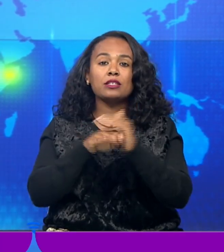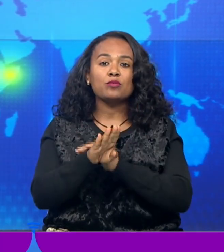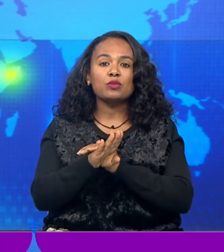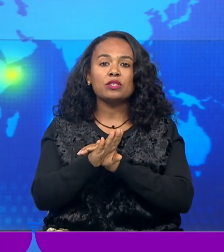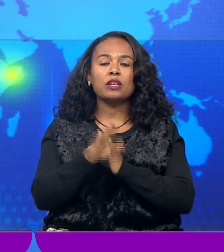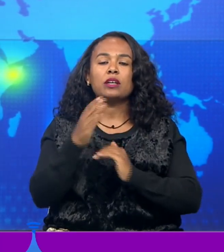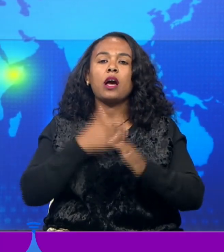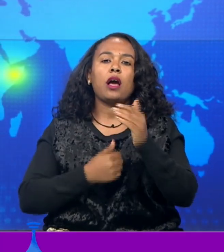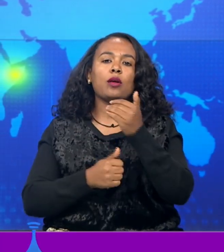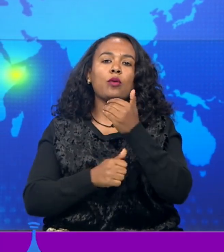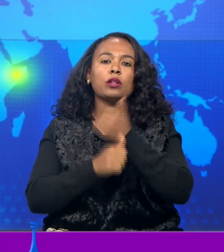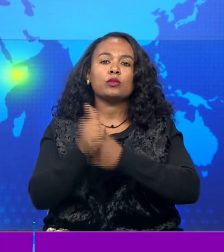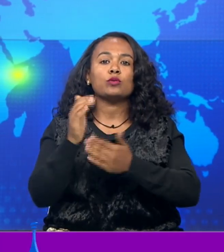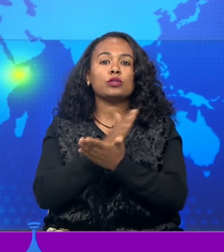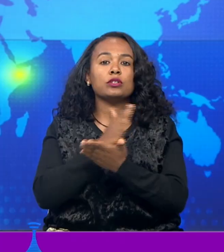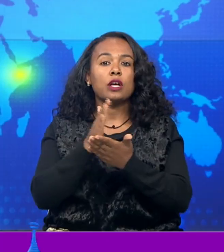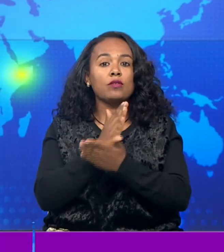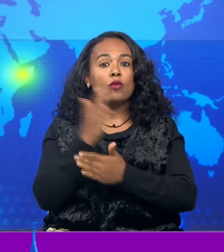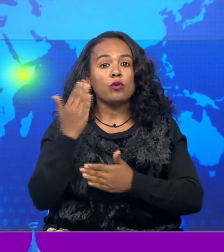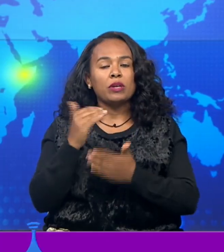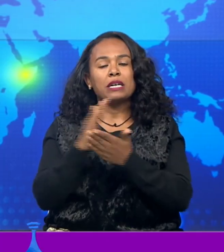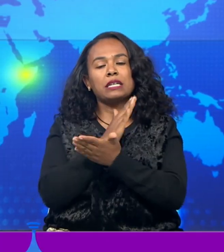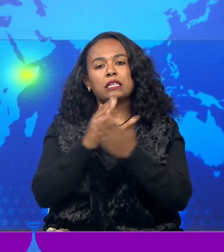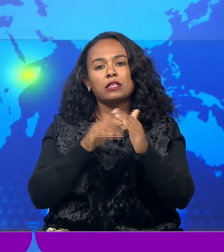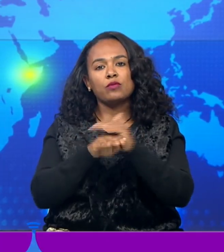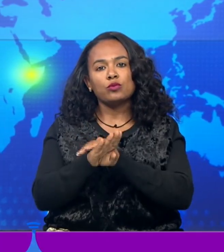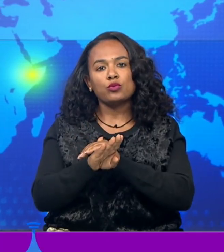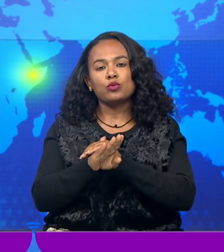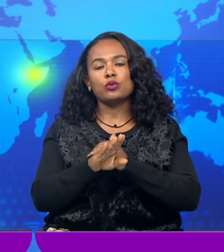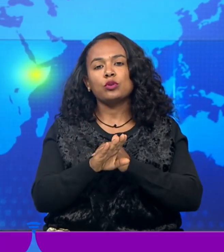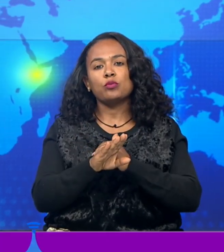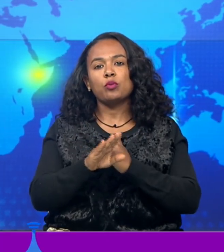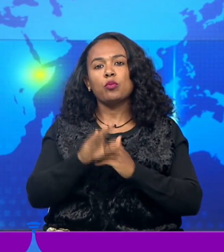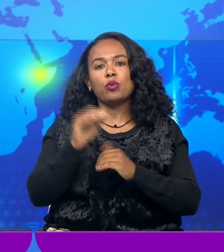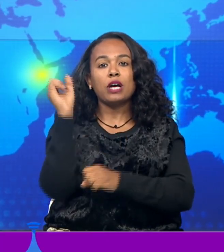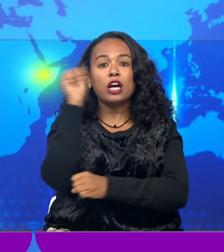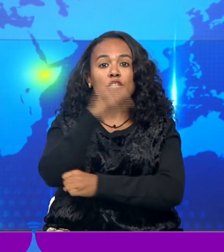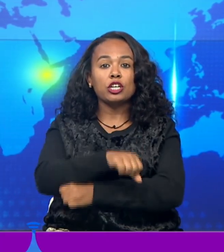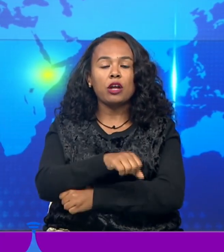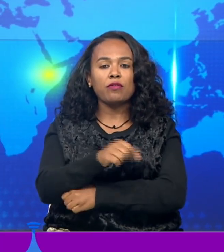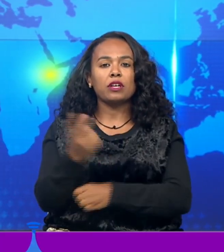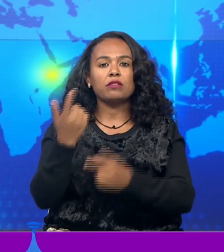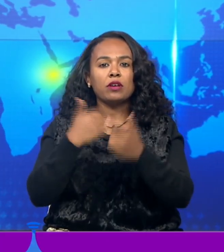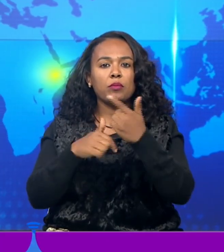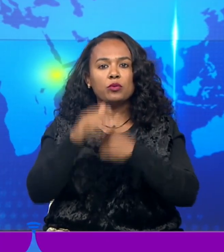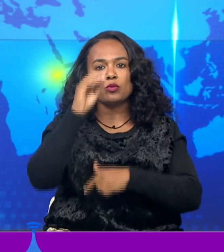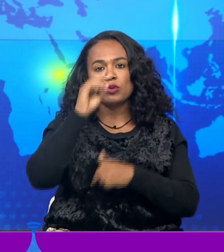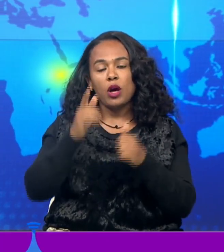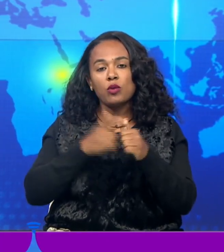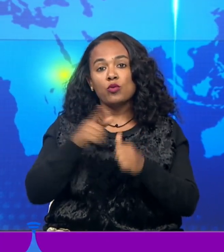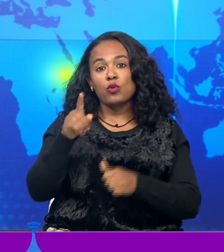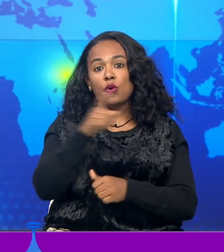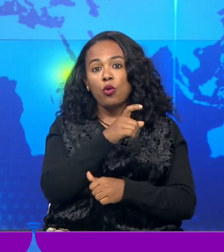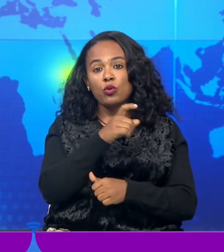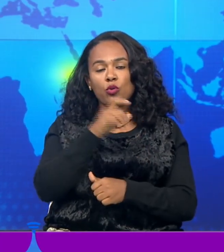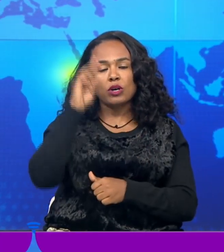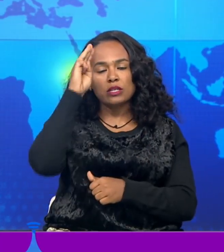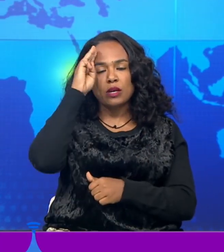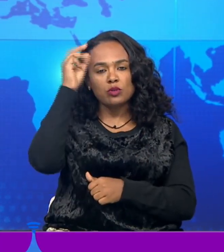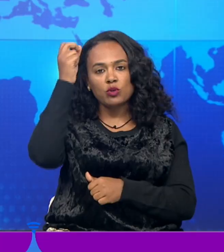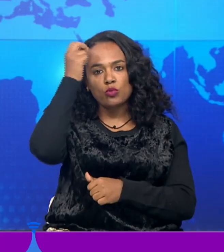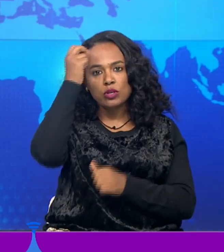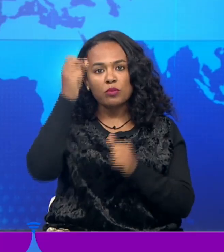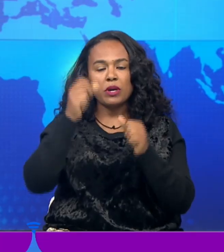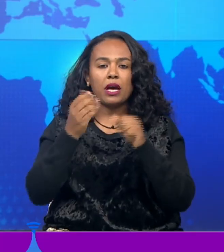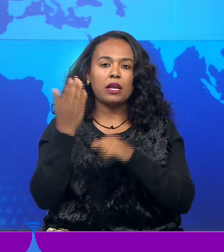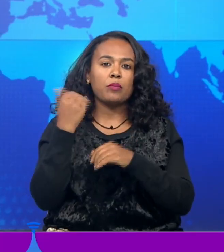እንግዲህ አካል ጉዳተኞች ተሳትፈው ነበር። ከተሳተፉትም ውስጥ ደግሞ ወደ አሸናፊነት የመጡት አንዱ ከሆነው ከሳምሶን ወንድሜነህ